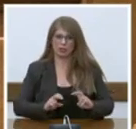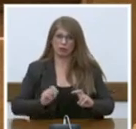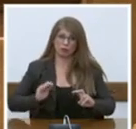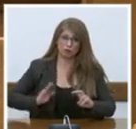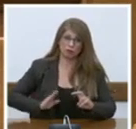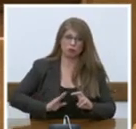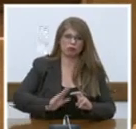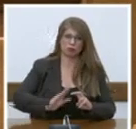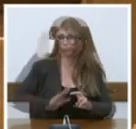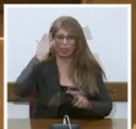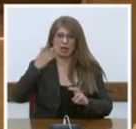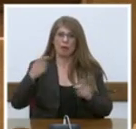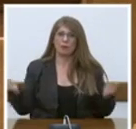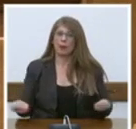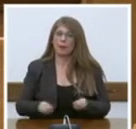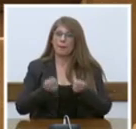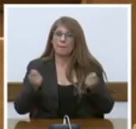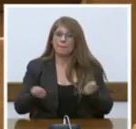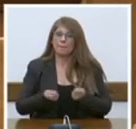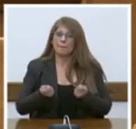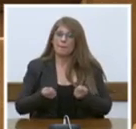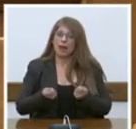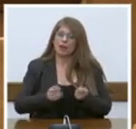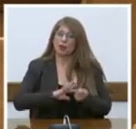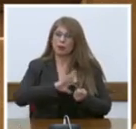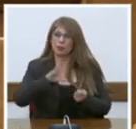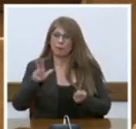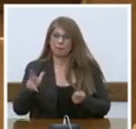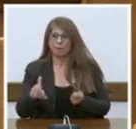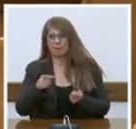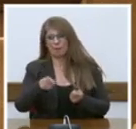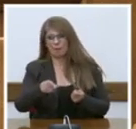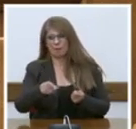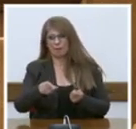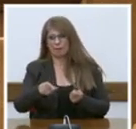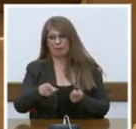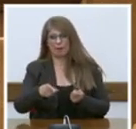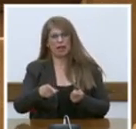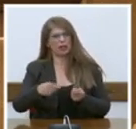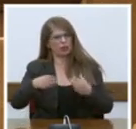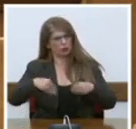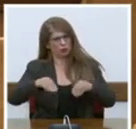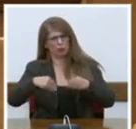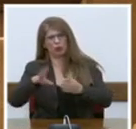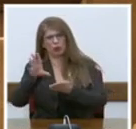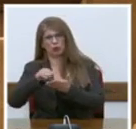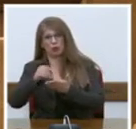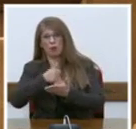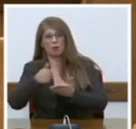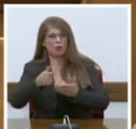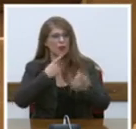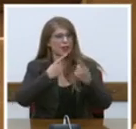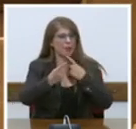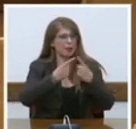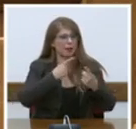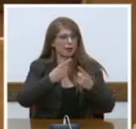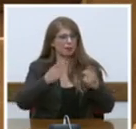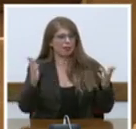την παραγωγή έως το ράφι. Αρκείται μόνο στο να διαπραγματεύεται για τα μάτια του κόσμου